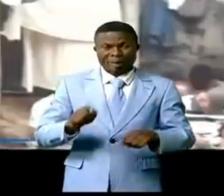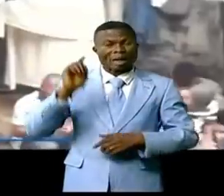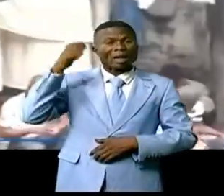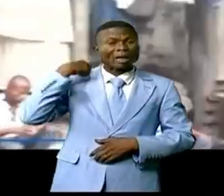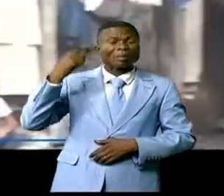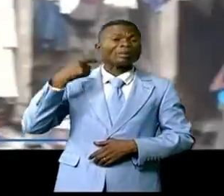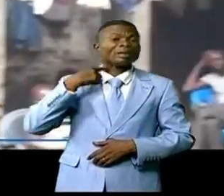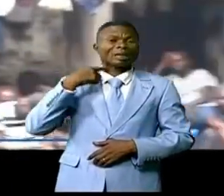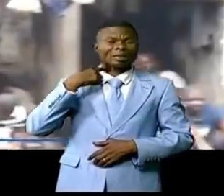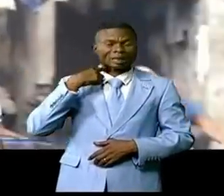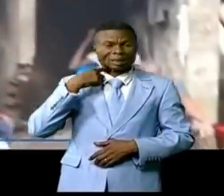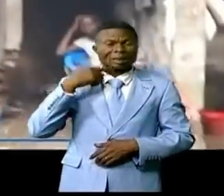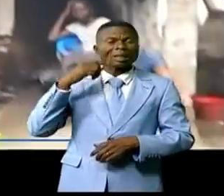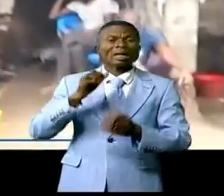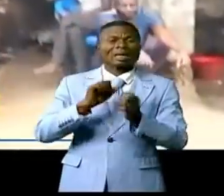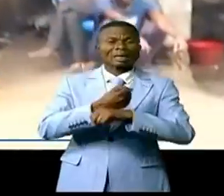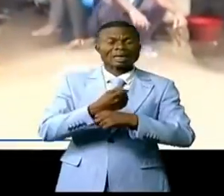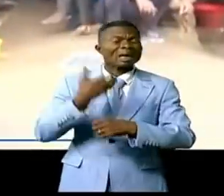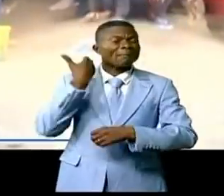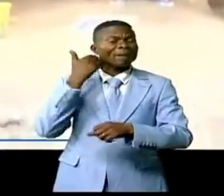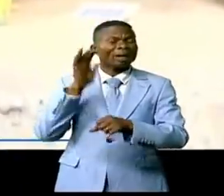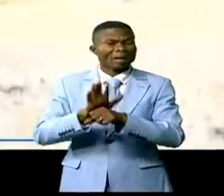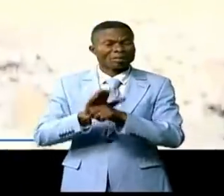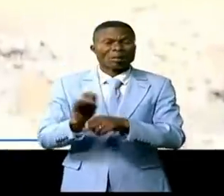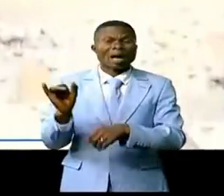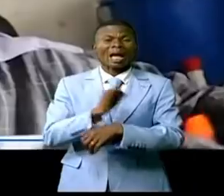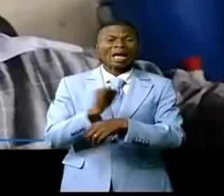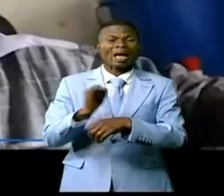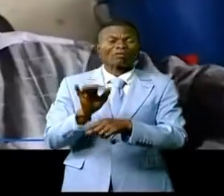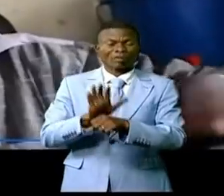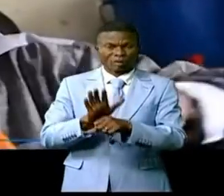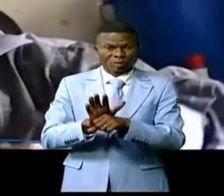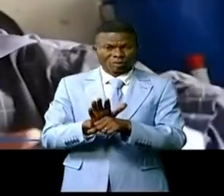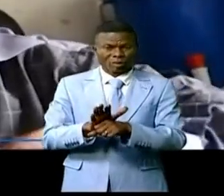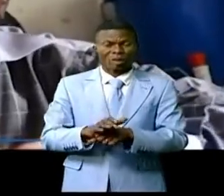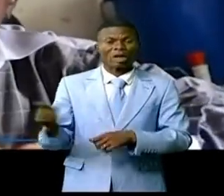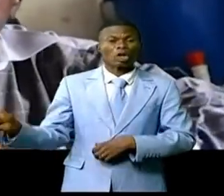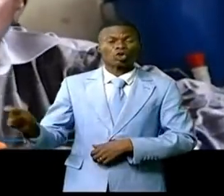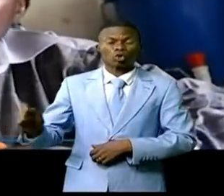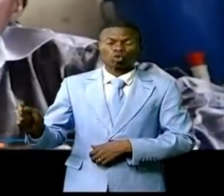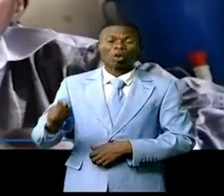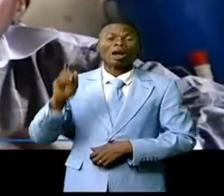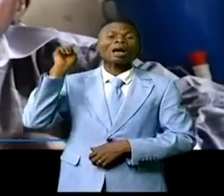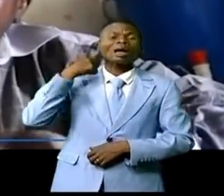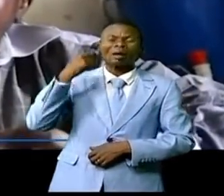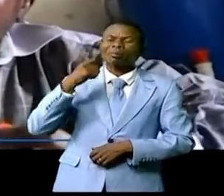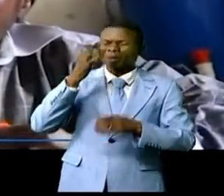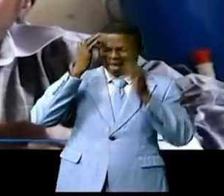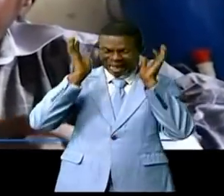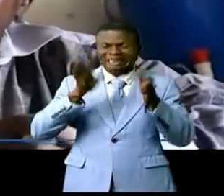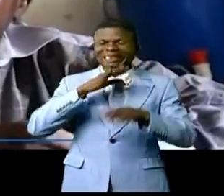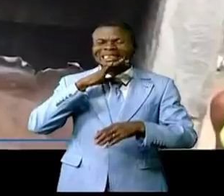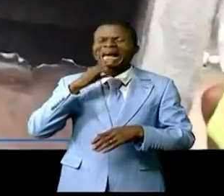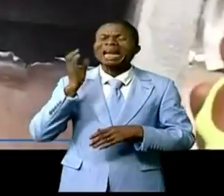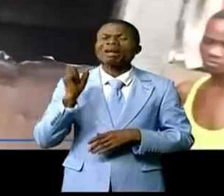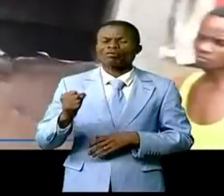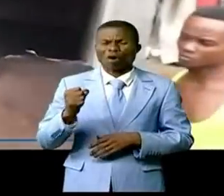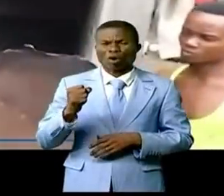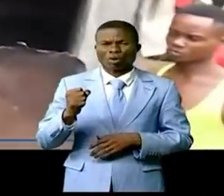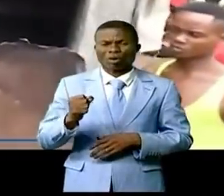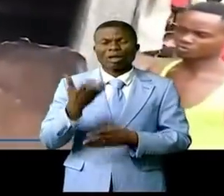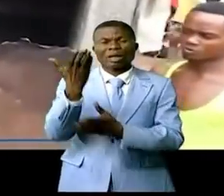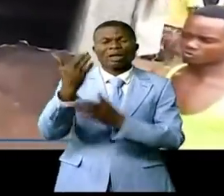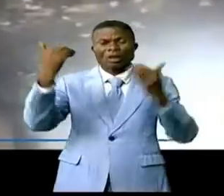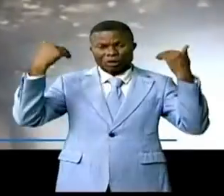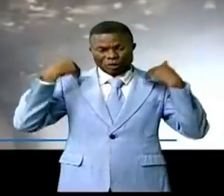de Kenge est source de plusieurs épidémies et infections. Pour Noé Tala, les installations hygiéniques laissent à désirer. Il invite par ailleurs les autorités tant